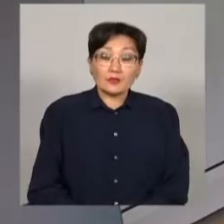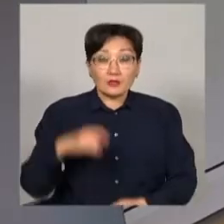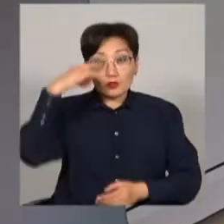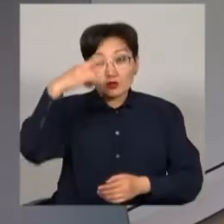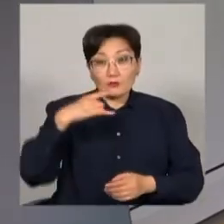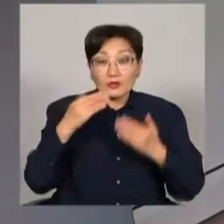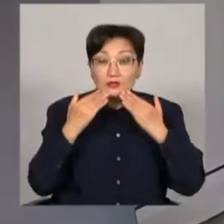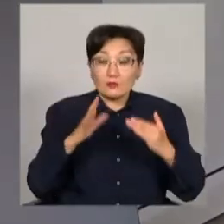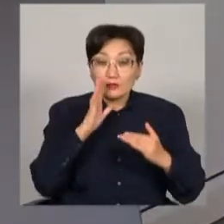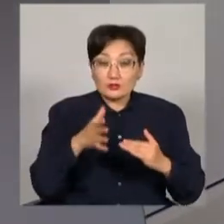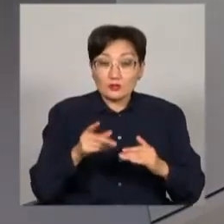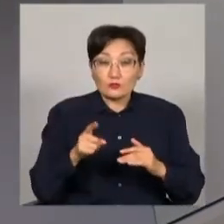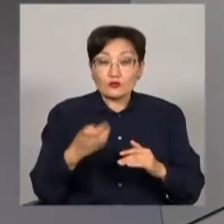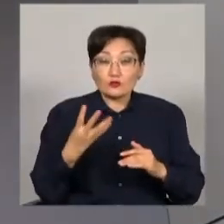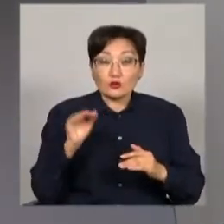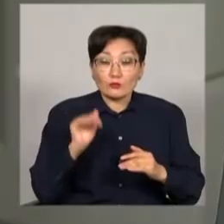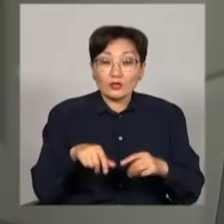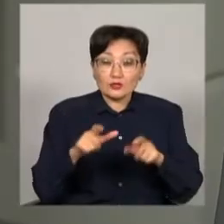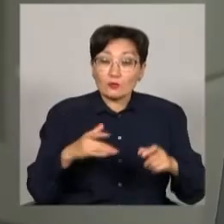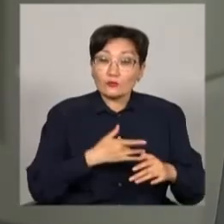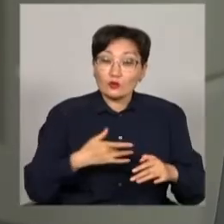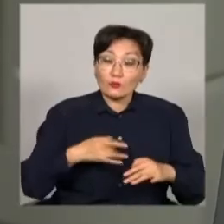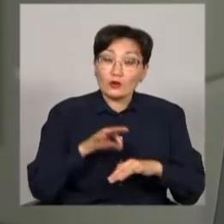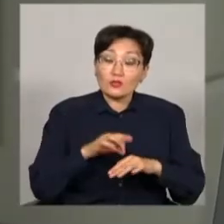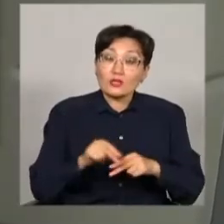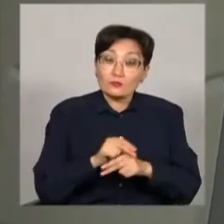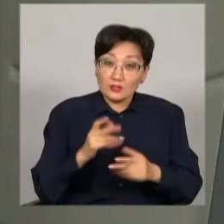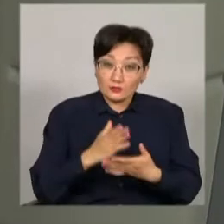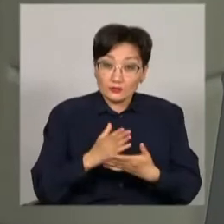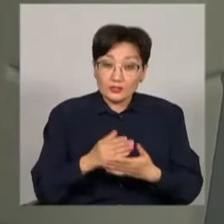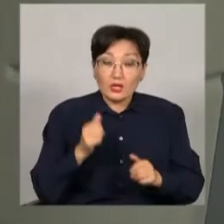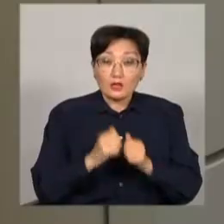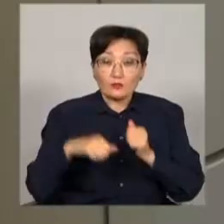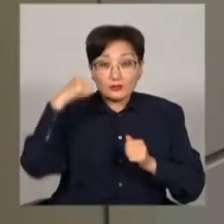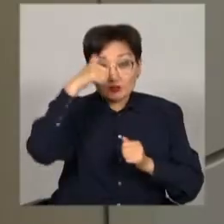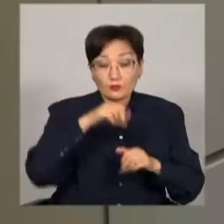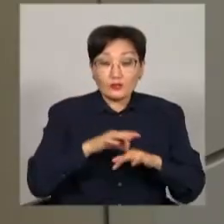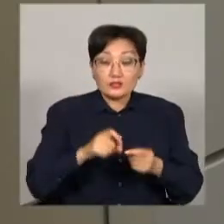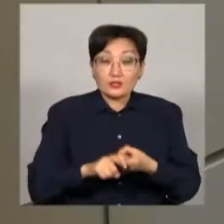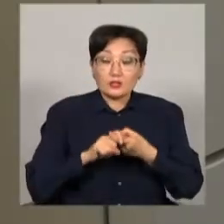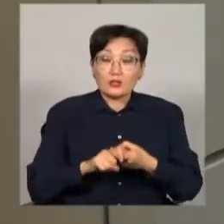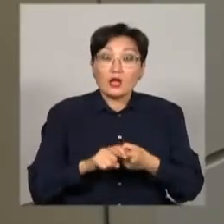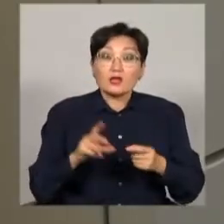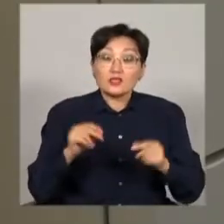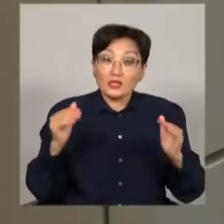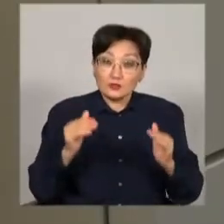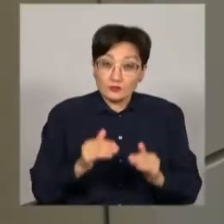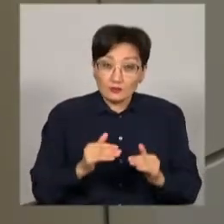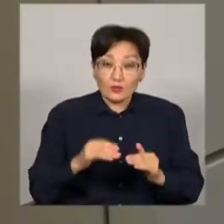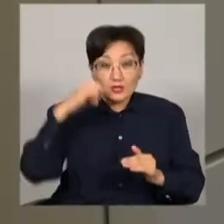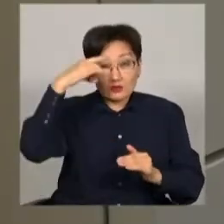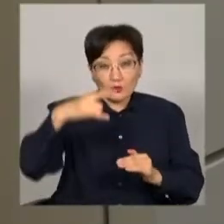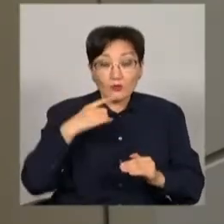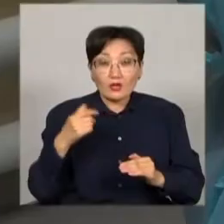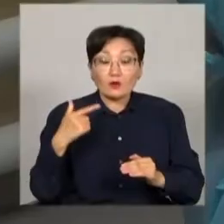Қазақстанда соңғы 5 жылда 104 мыңға жуық адам туберкулезден емделіп шыққан, яғни жылдан жылға ауру жұқтыру азайып келеді. Десе де еліміздің